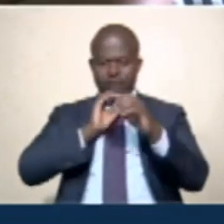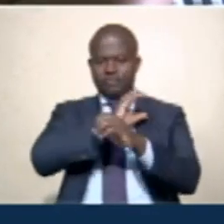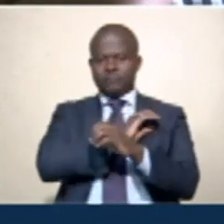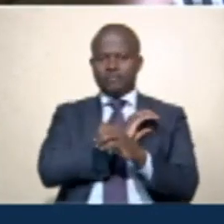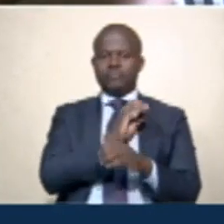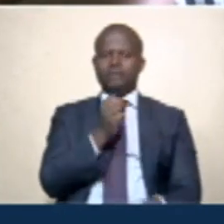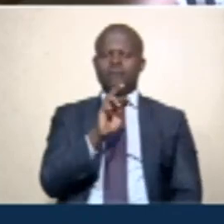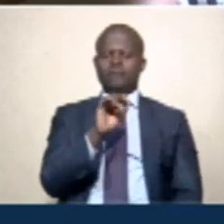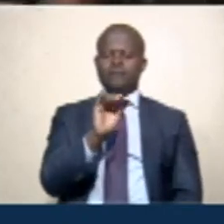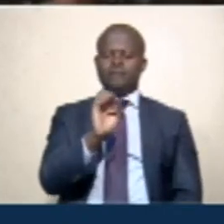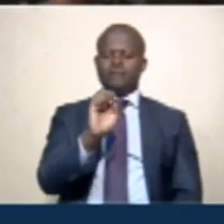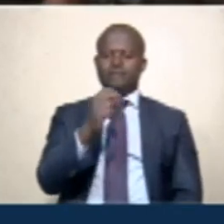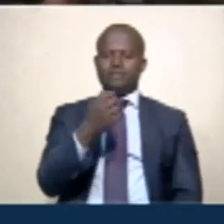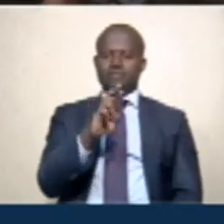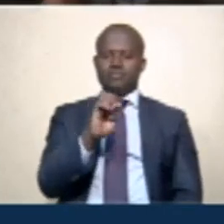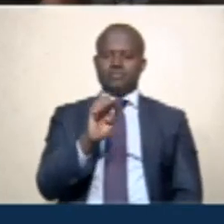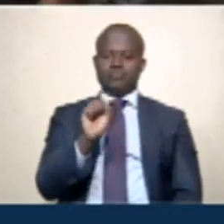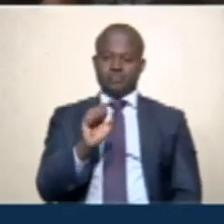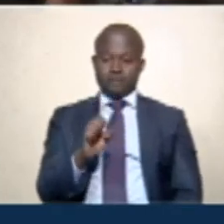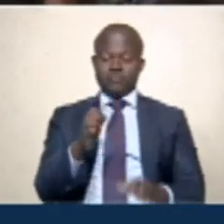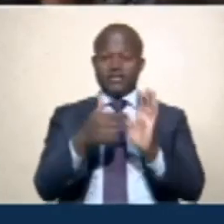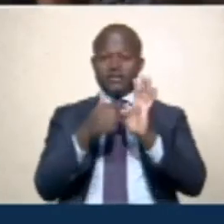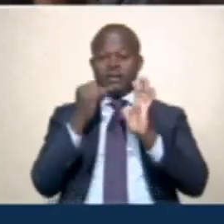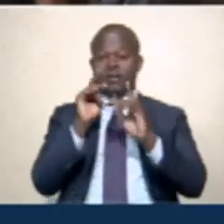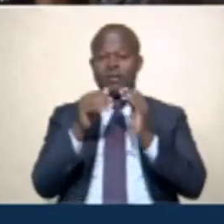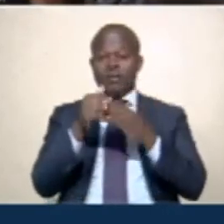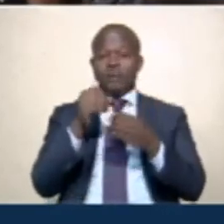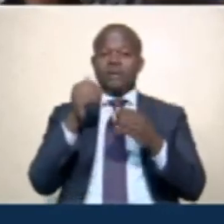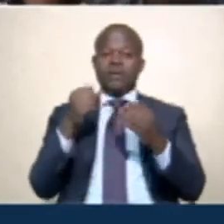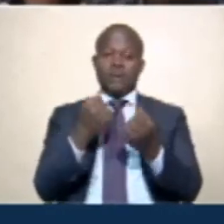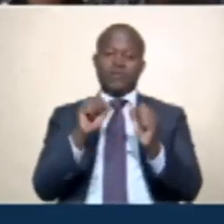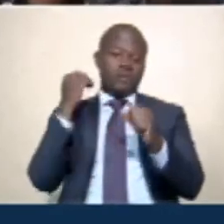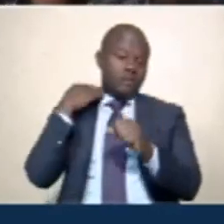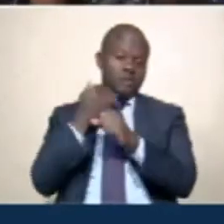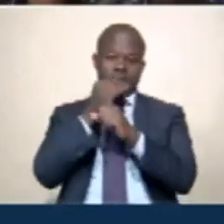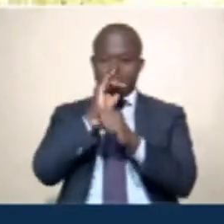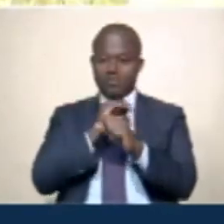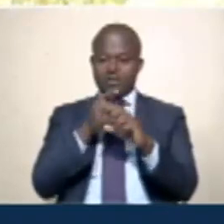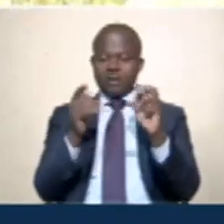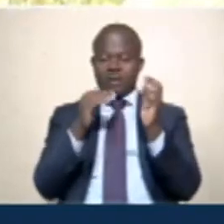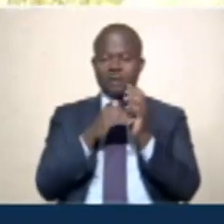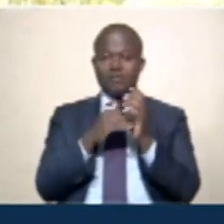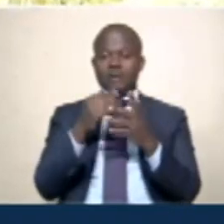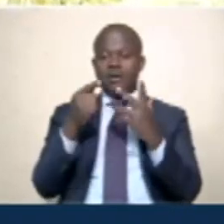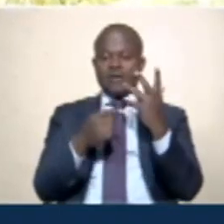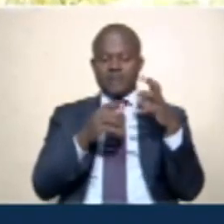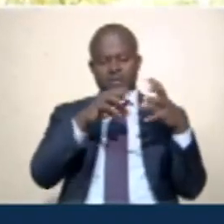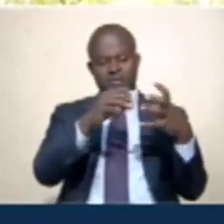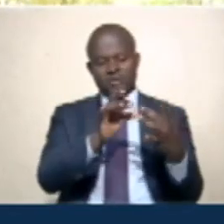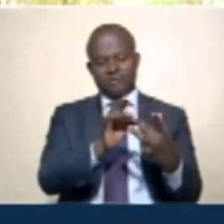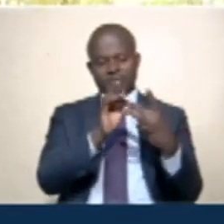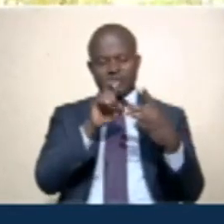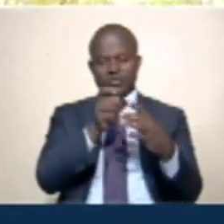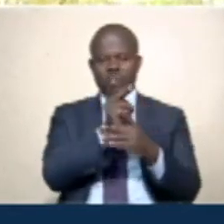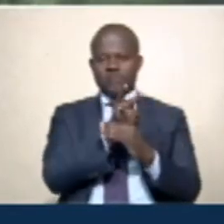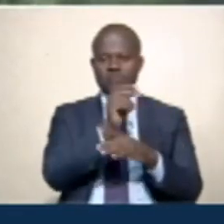Marie Therese avuga ko nubwo abarokotse jenoside bose bagize ibibazo bikomoka kuri jenoside yakorewe abatutsi ngo hari ibyiciro byihariye bikeneye